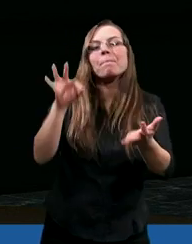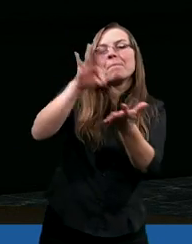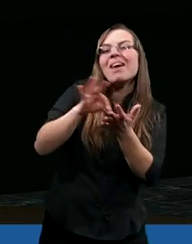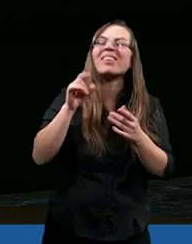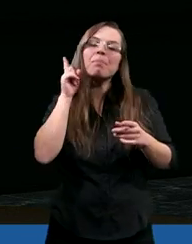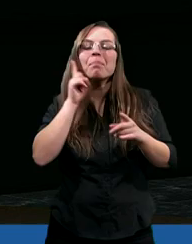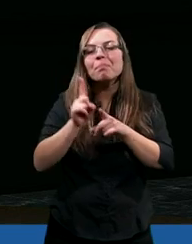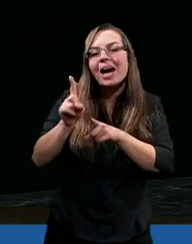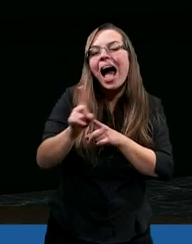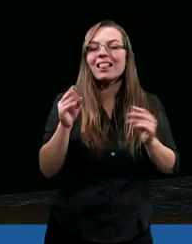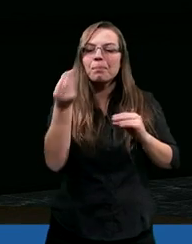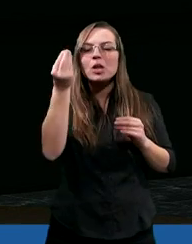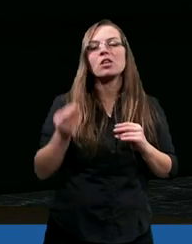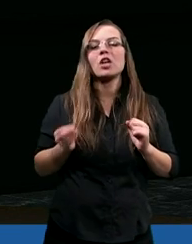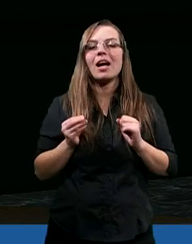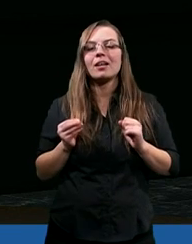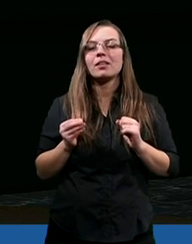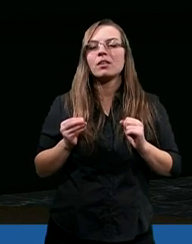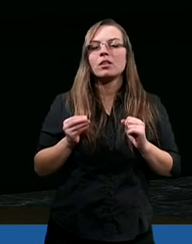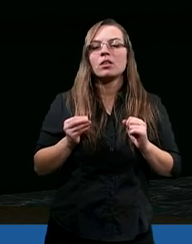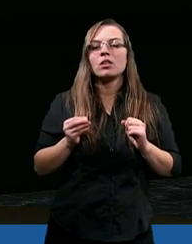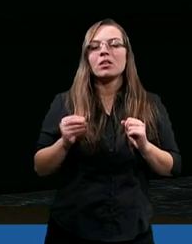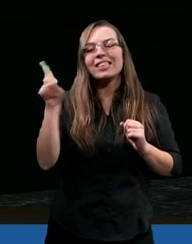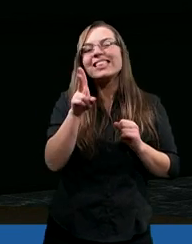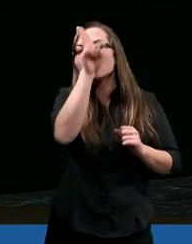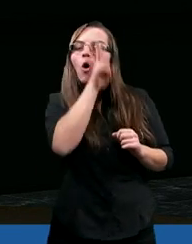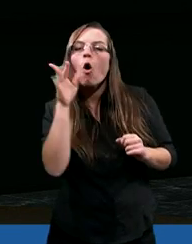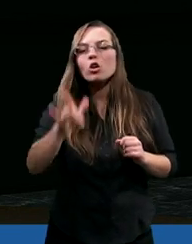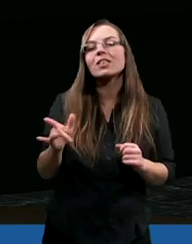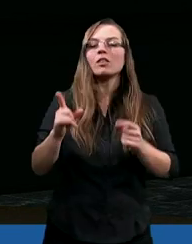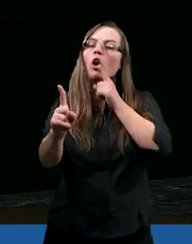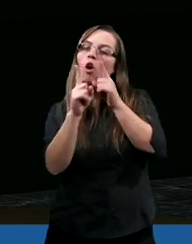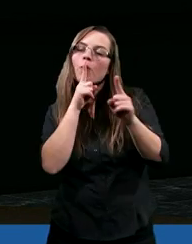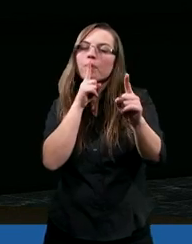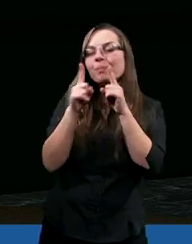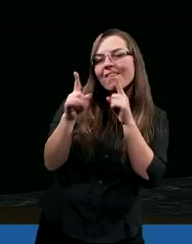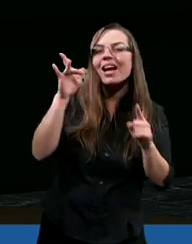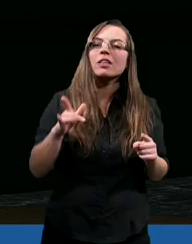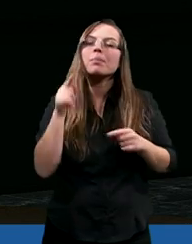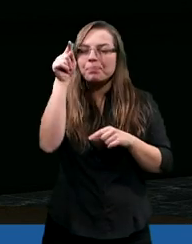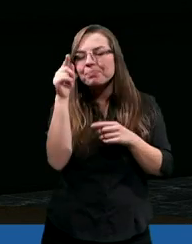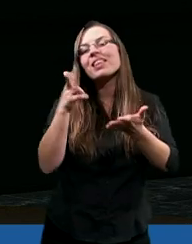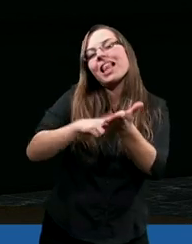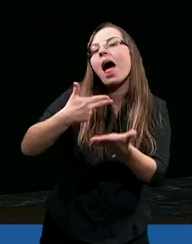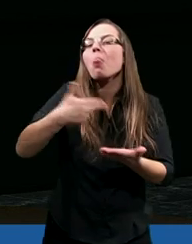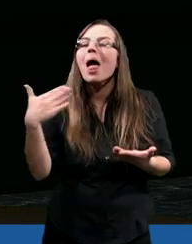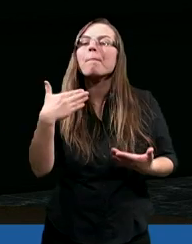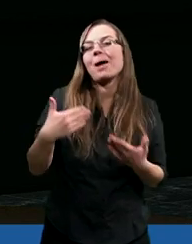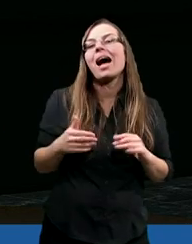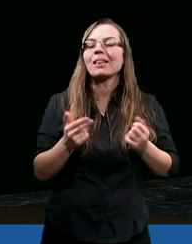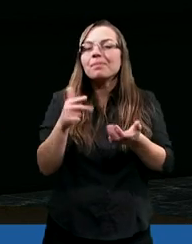pewnym bratem jeszcze u pewnej rodziny. Rozmawialiśmy tam na temat,